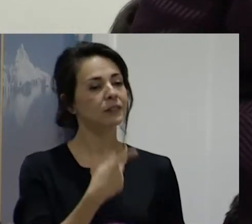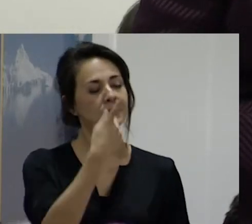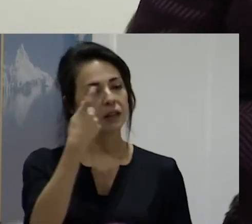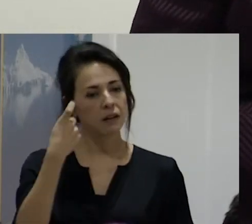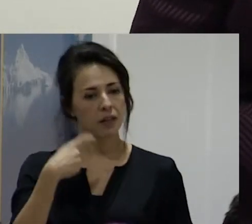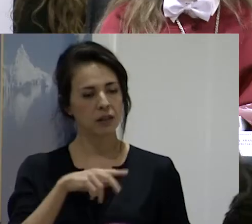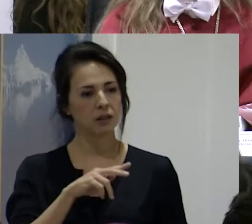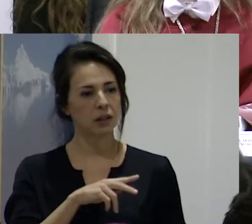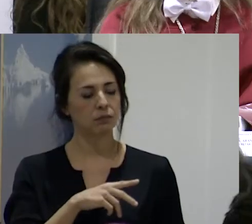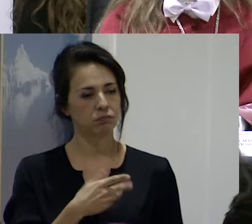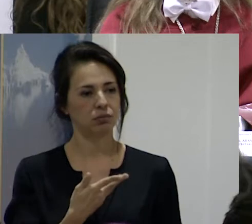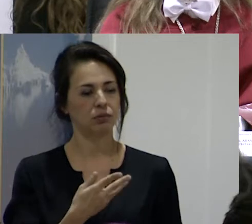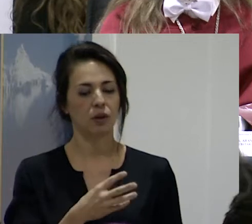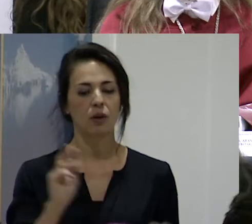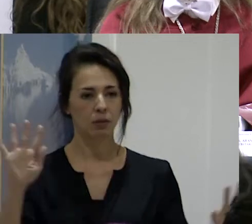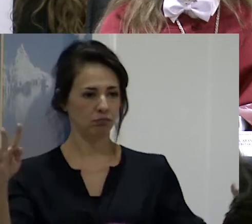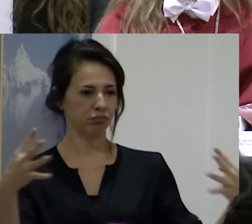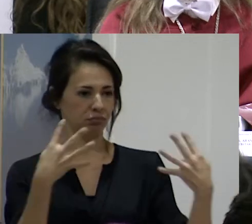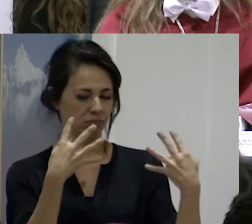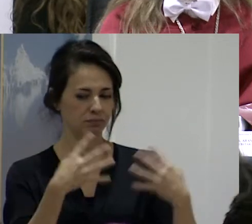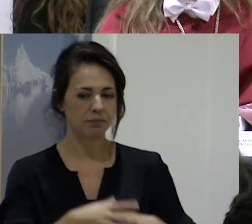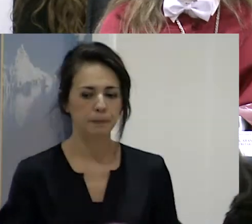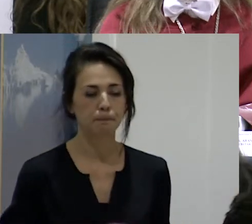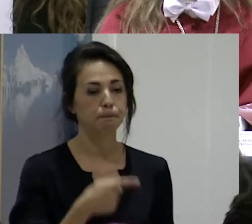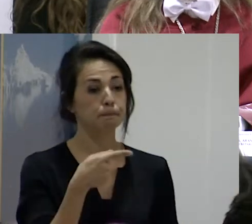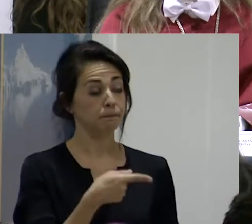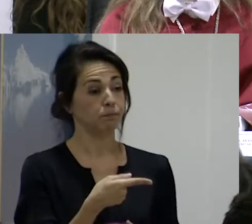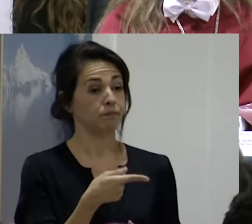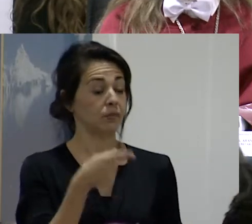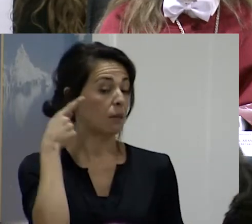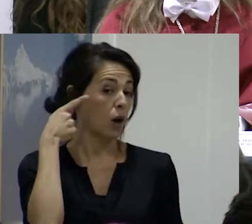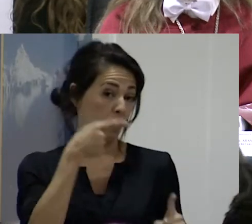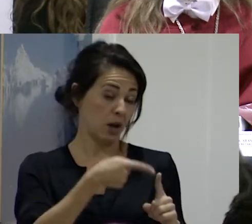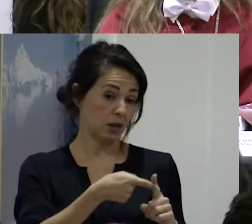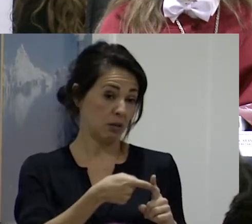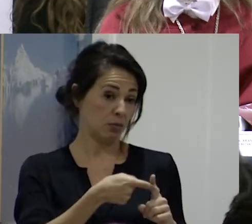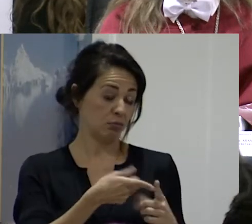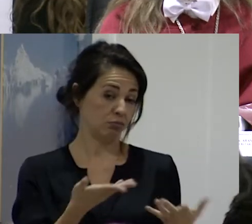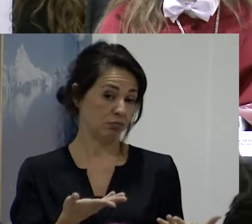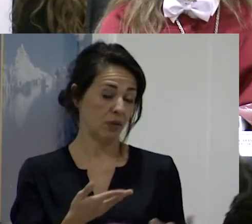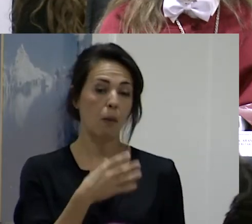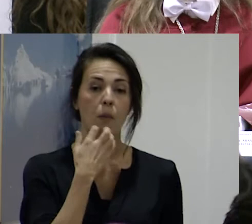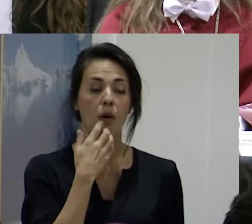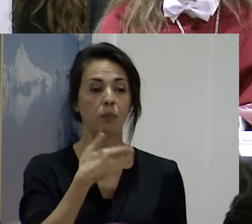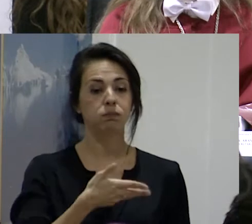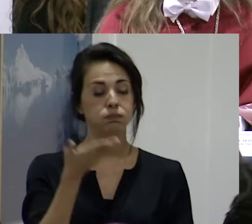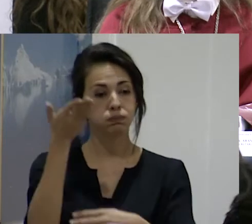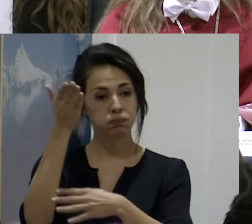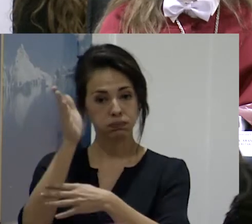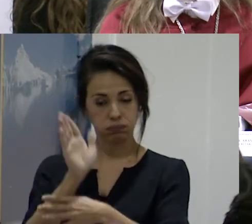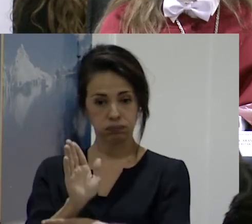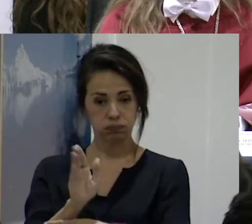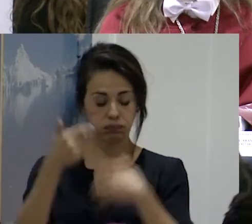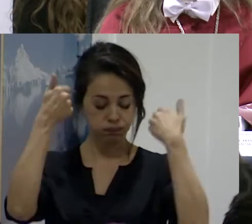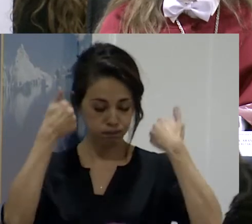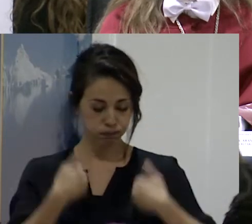nostra atenció. Eixe és el motiu que m'ha portat i ens ha portat a representar, a través de la meva persona, el